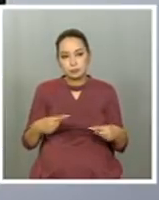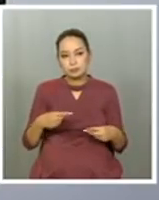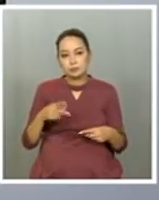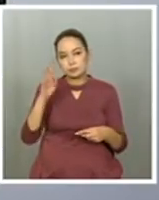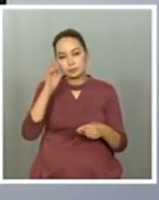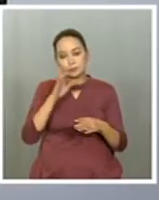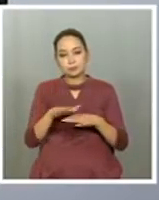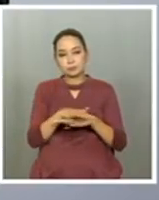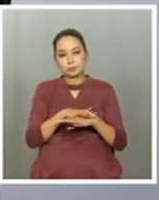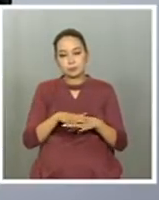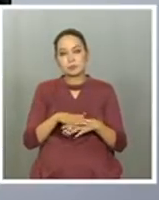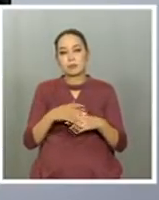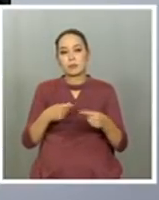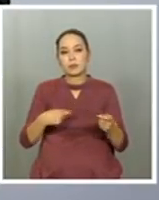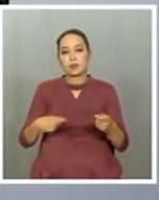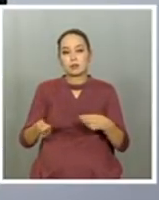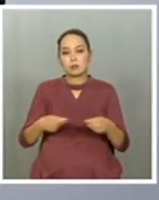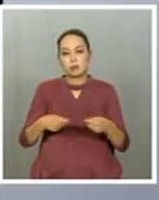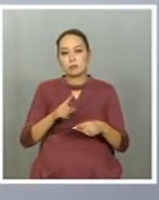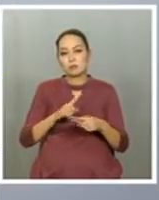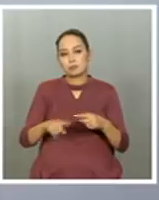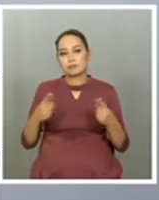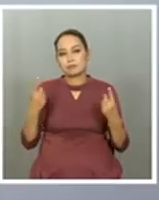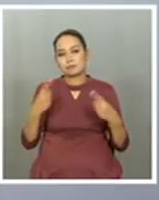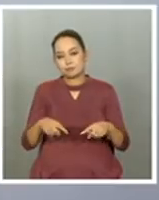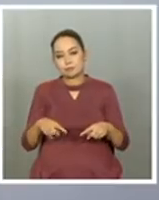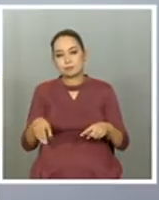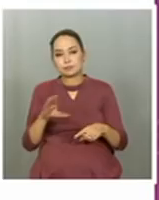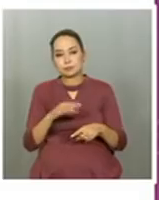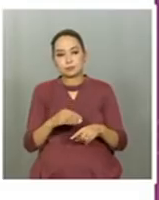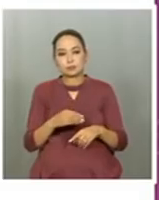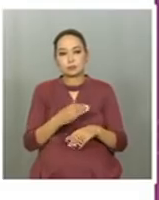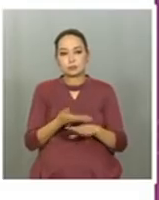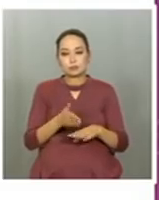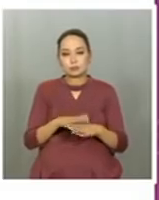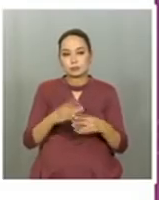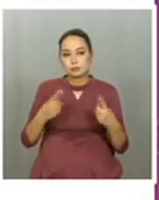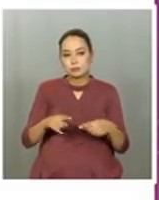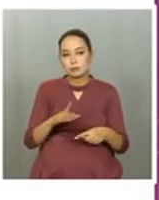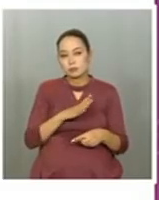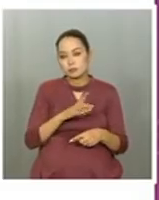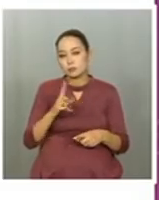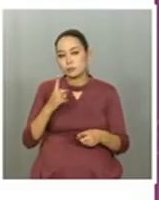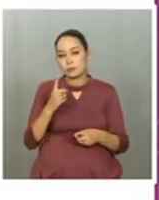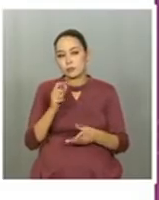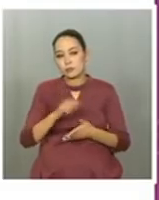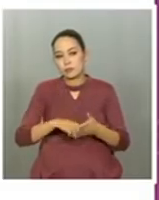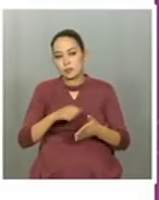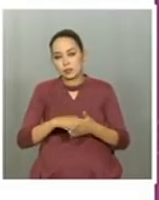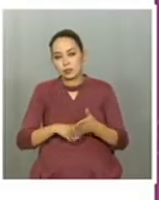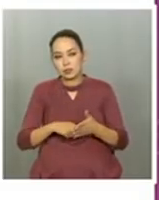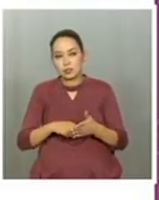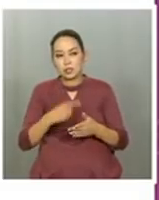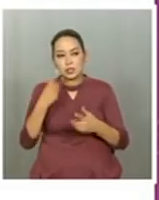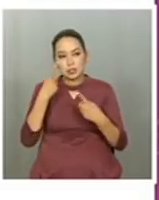құлдырап кетеді, немесе үлкен күйзеліске ұшырайды. Оның бірден бір себебі ол техникалық және технологиялық